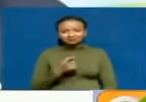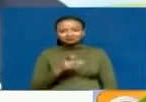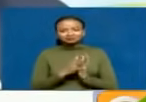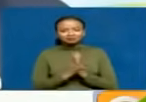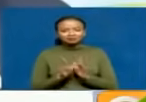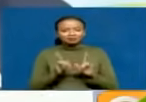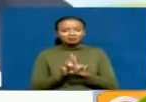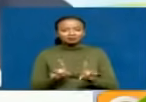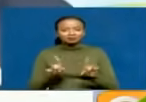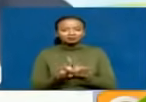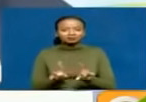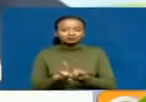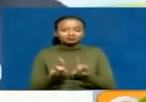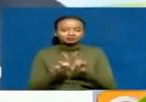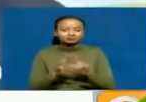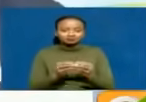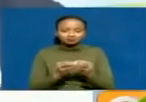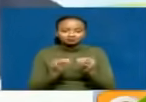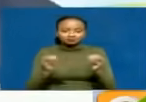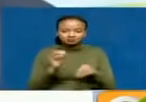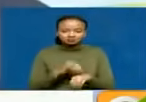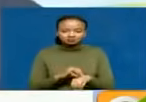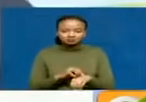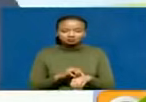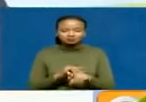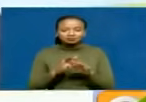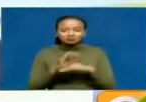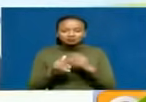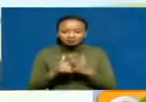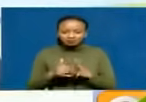long time. Yet everybody knows that